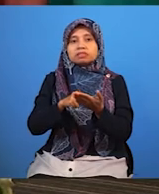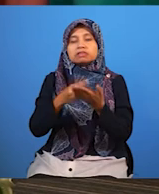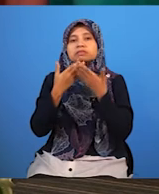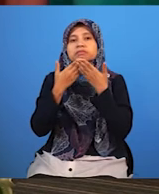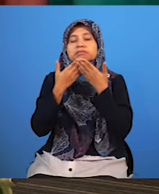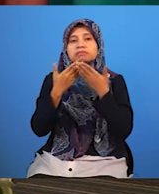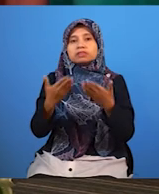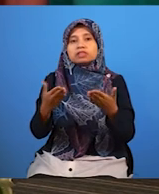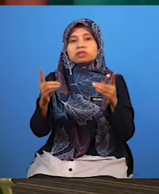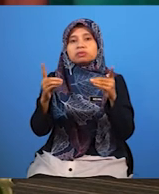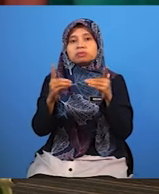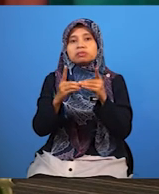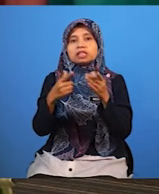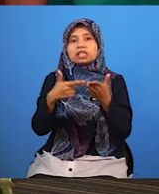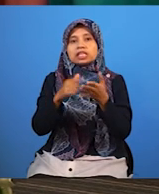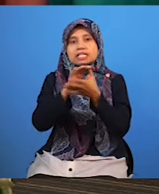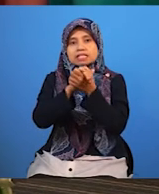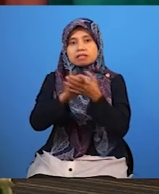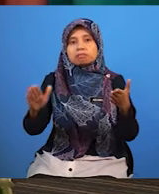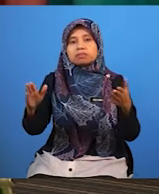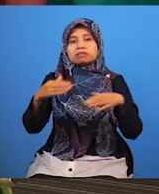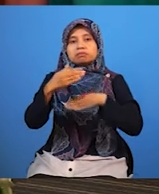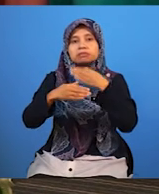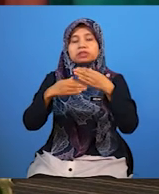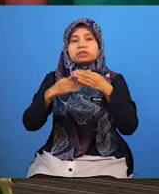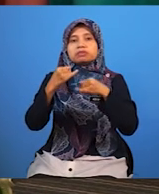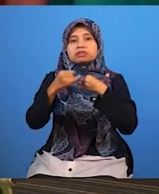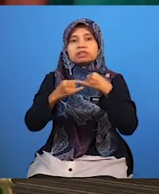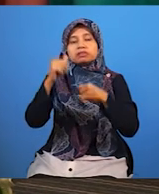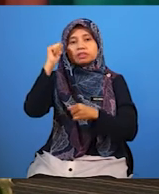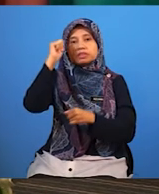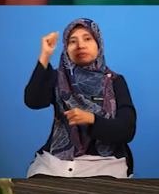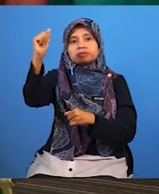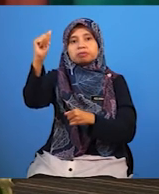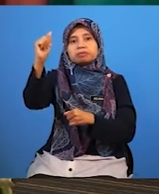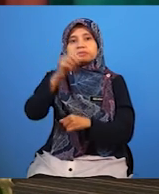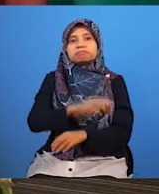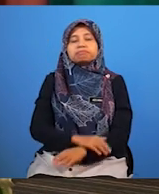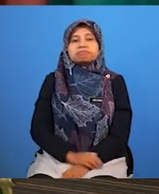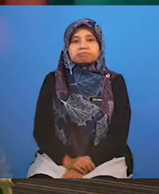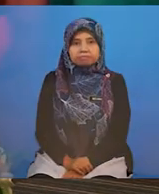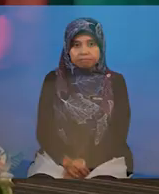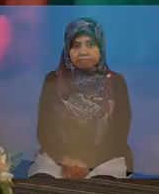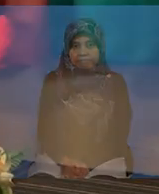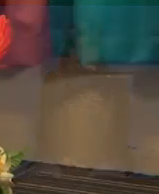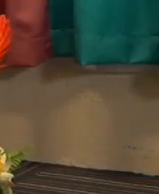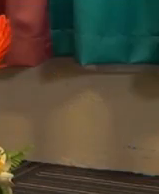saja sehingga kita berjumpa lagi. Selamat maju jaya. Assalamualaikum warahmatullahi wabarakatuh.